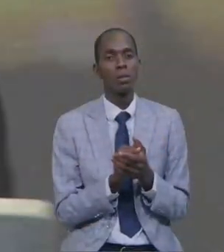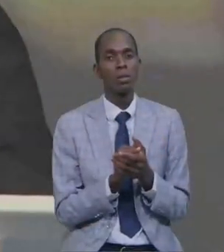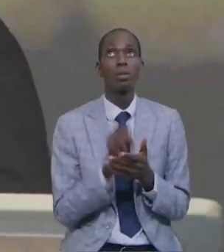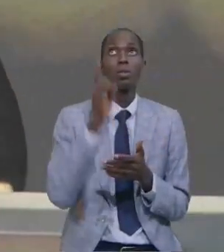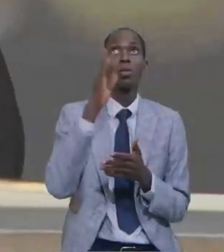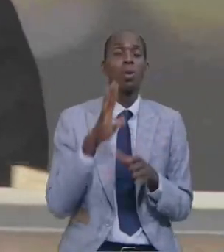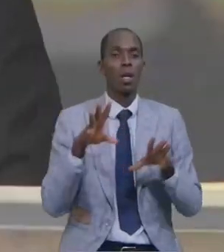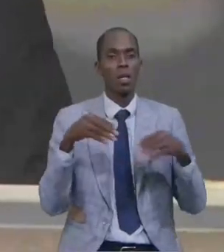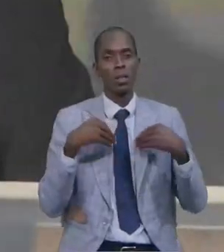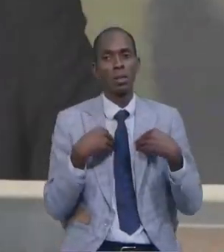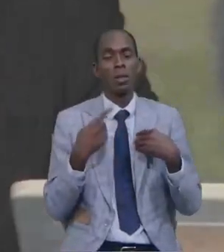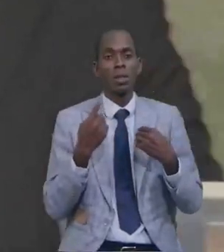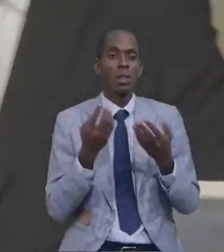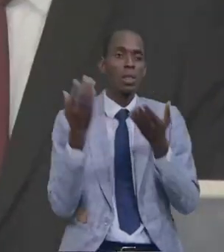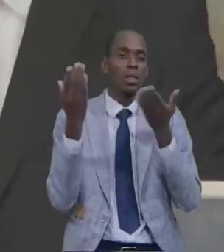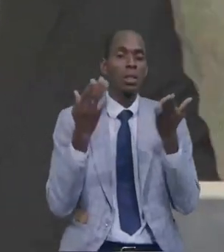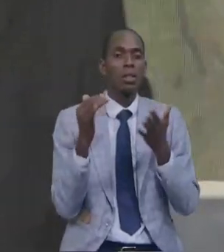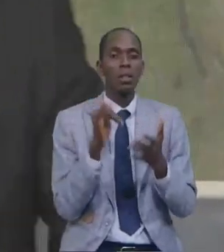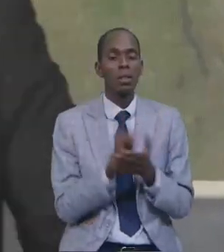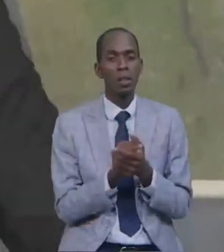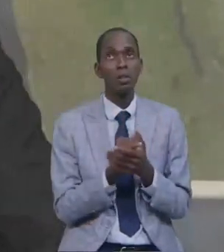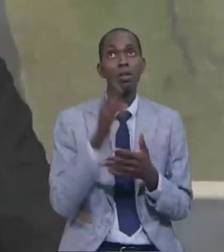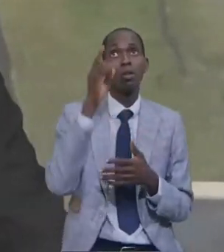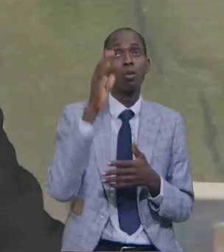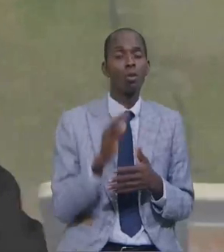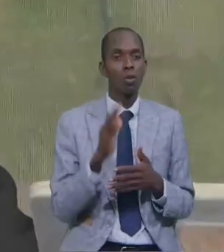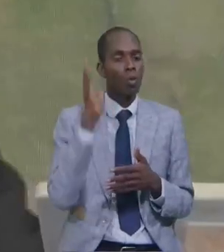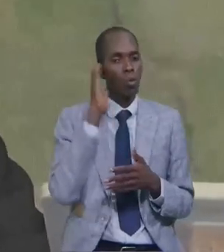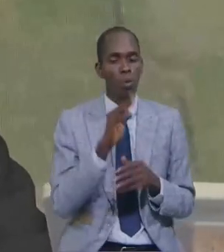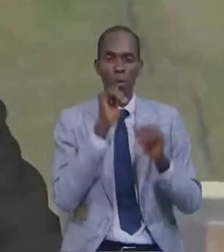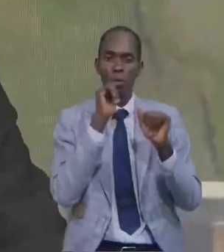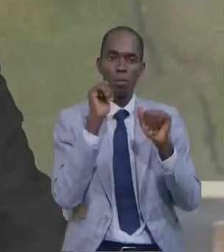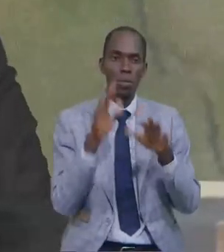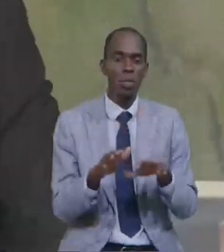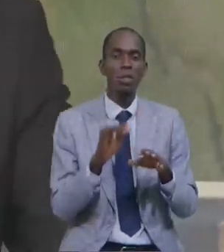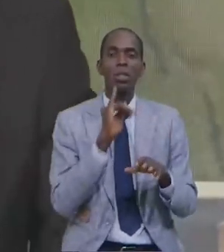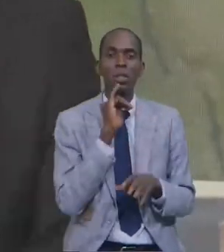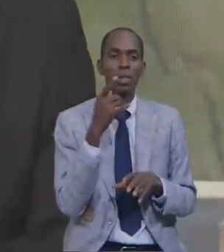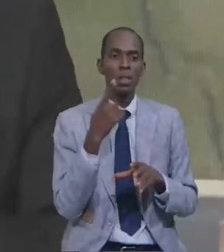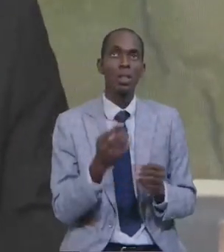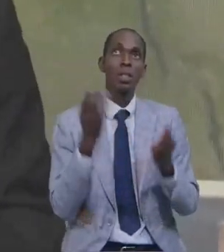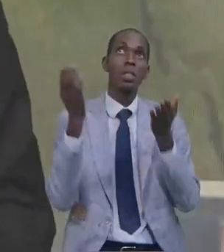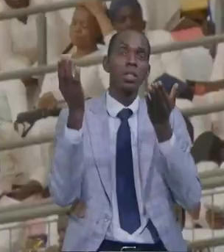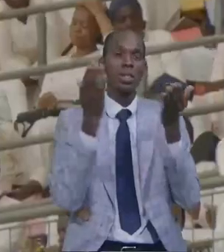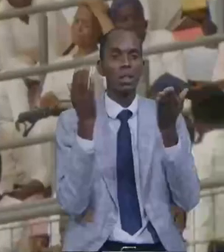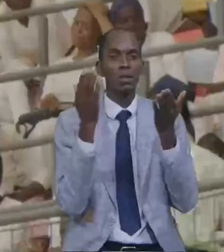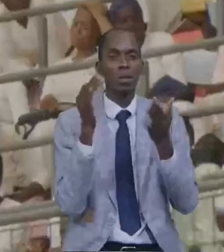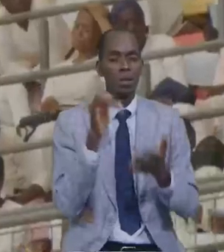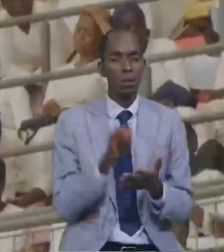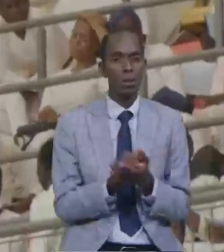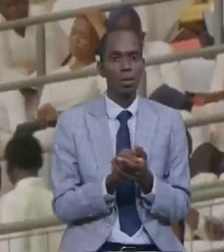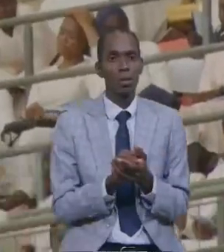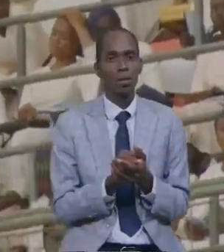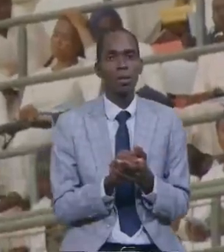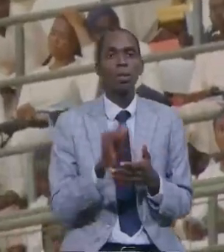récompenser. C'est le service qui est contraint et motivé par l'amour.